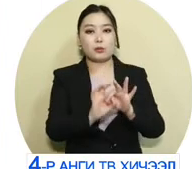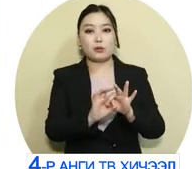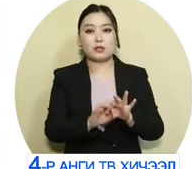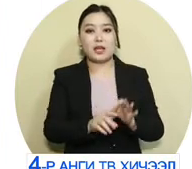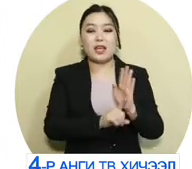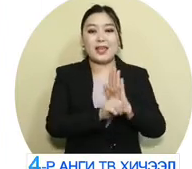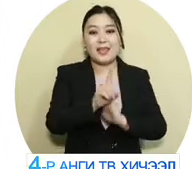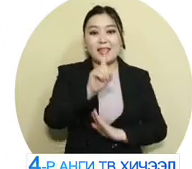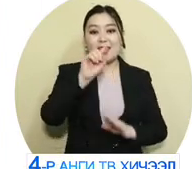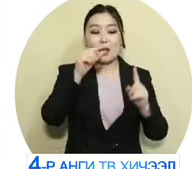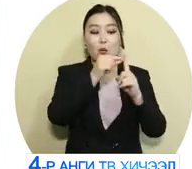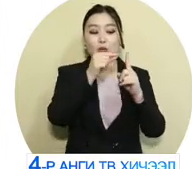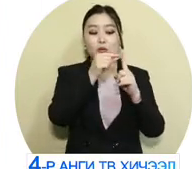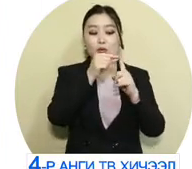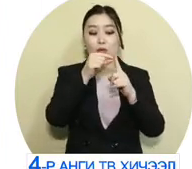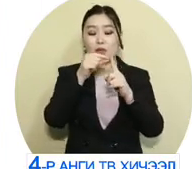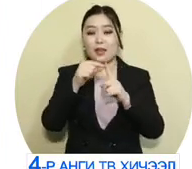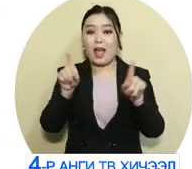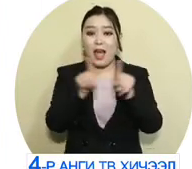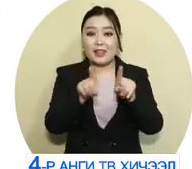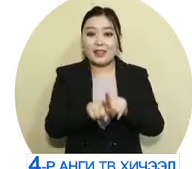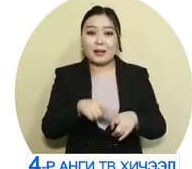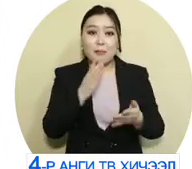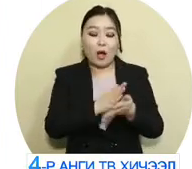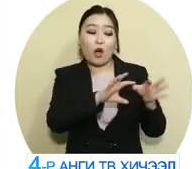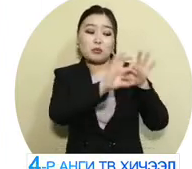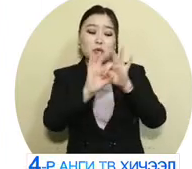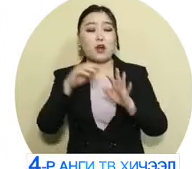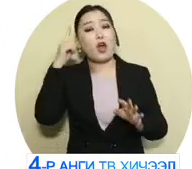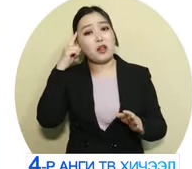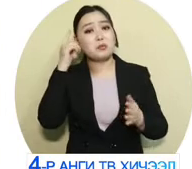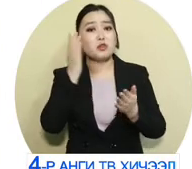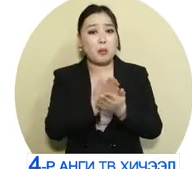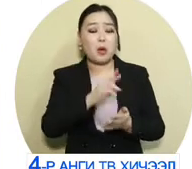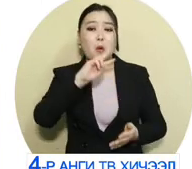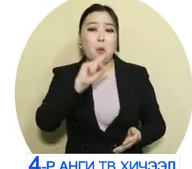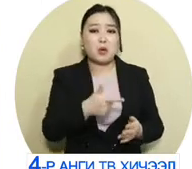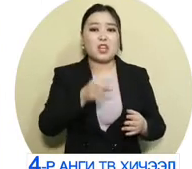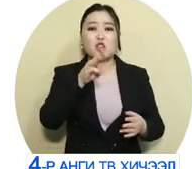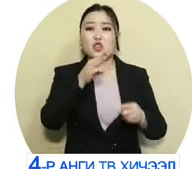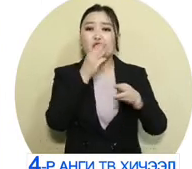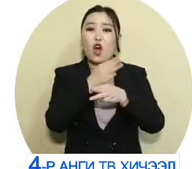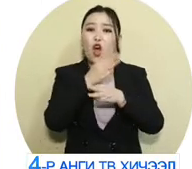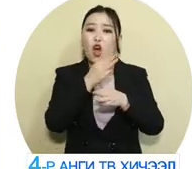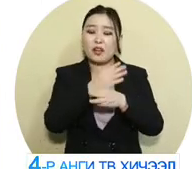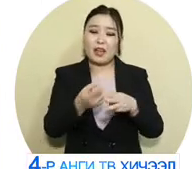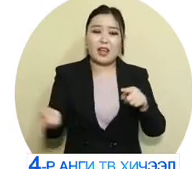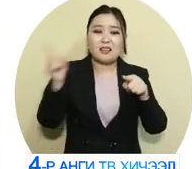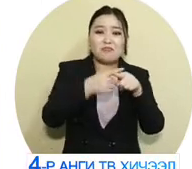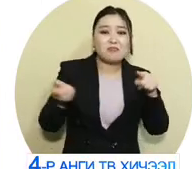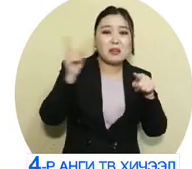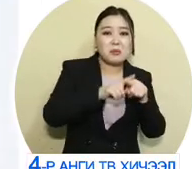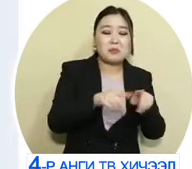эхний үсгүүд нь ижил байх, холбоцоор нь ойлгомжтой байх, үгийн тоо давтамжууд нь ижил байхаар шүлэг